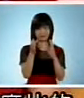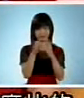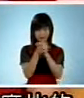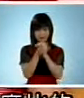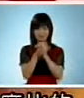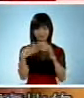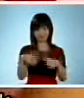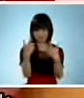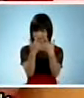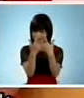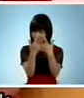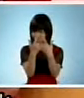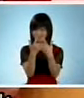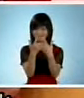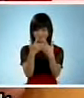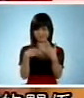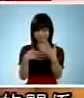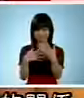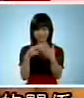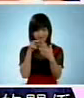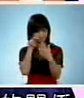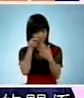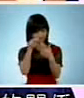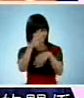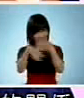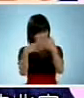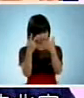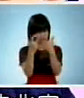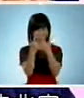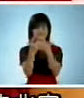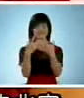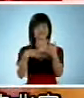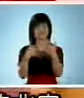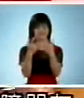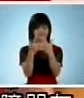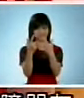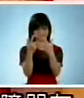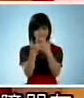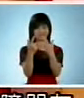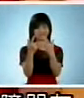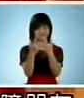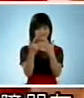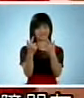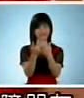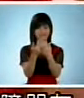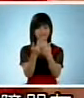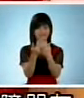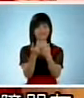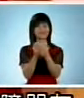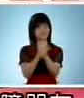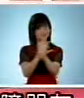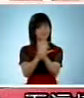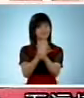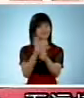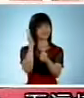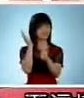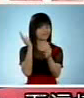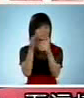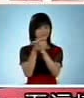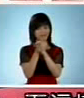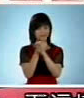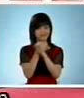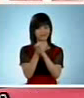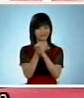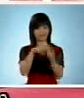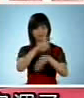北是怎么比的，这样是台北，因为办听障运的关系，这个是台北那个北字啊、哦，所以。你只要跟听障朋友，全世界的，你